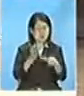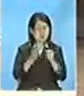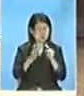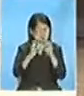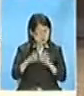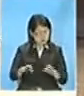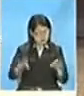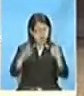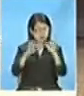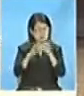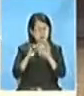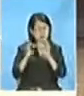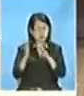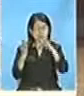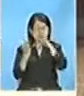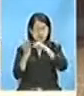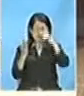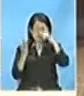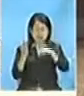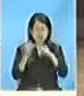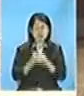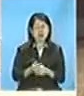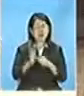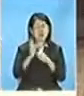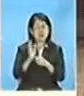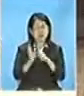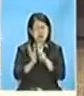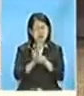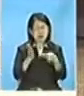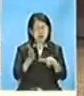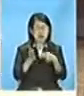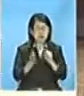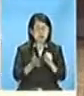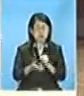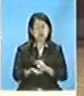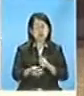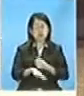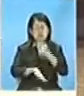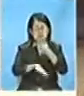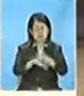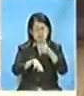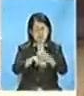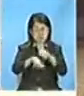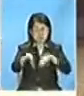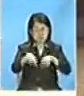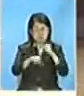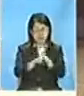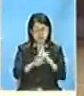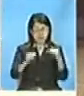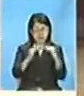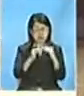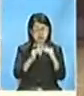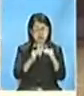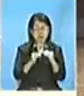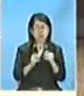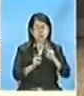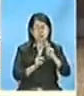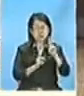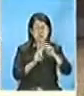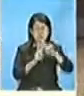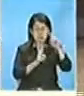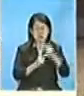สำคัญของประเทศนะครับเช่นหลักสูตรผู้บริหารกระบวนการยุติธรรมระดับสูงรุ่นที่1ของวิทย